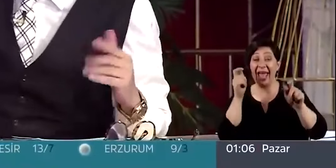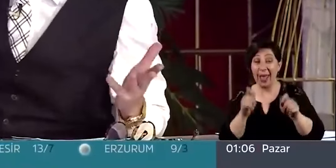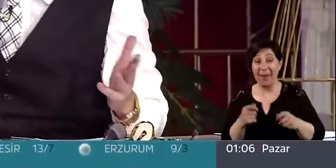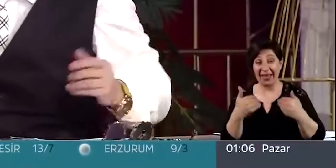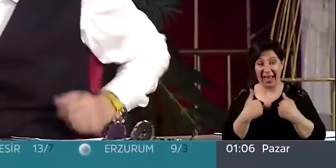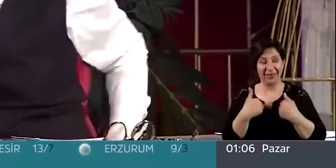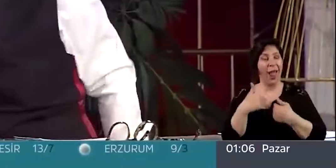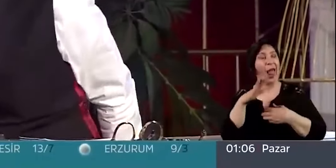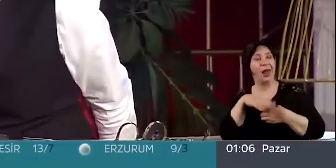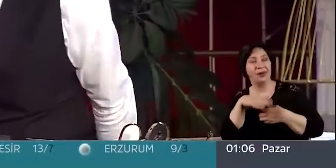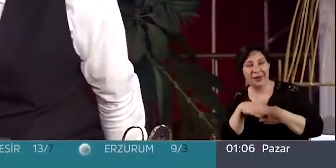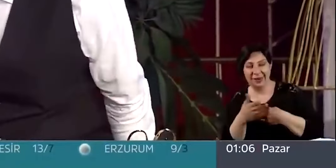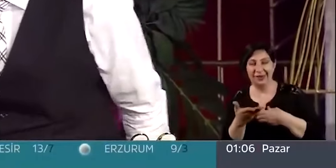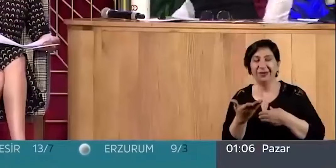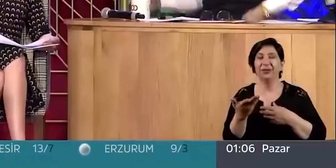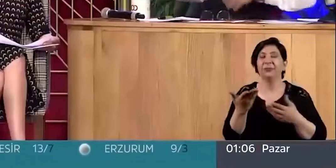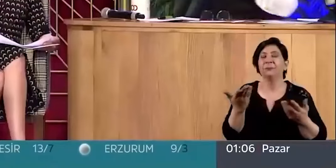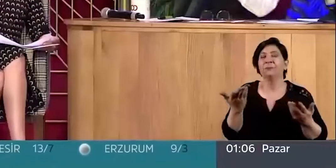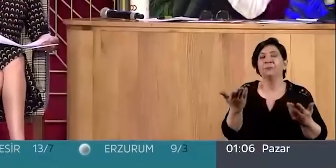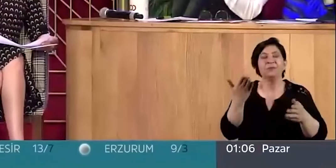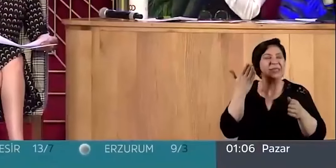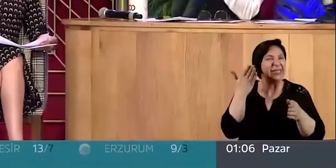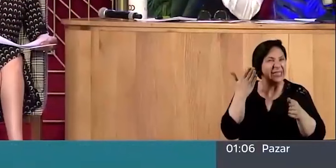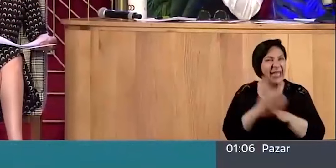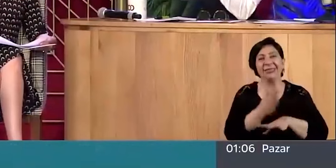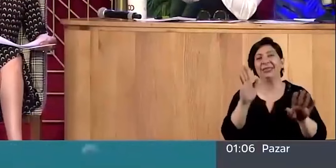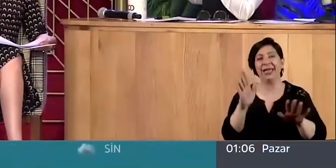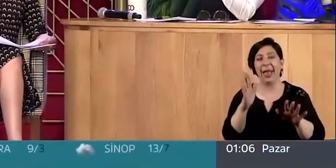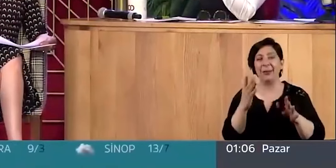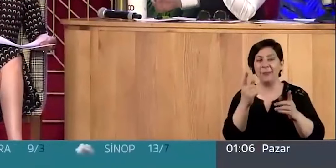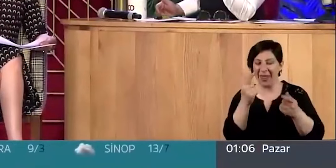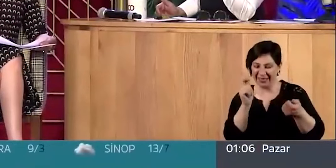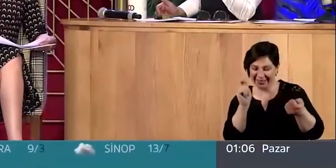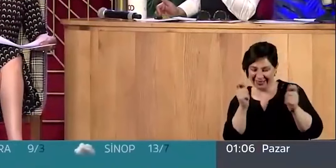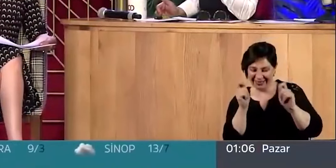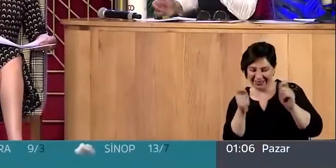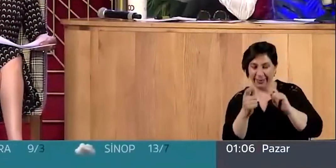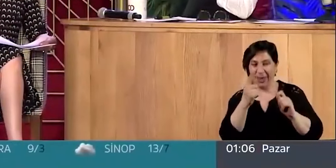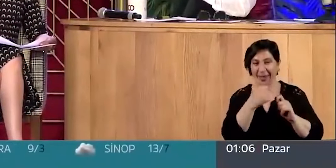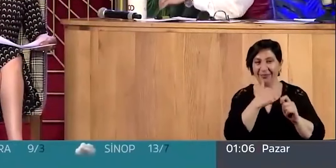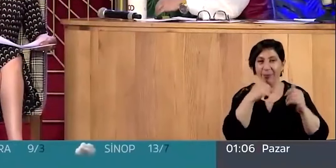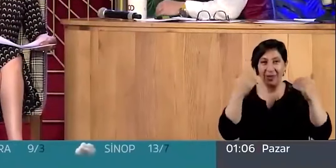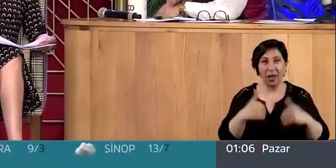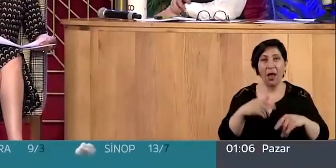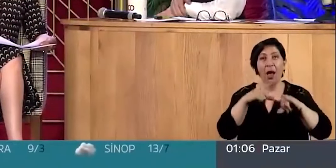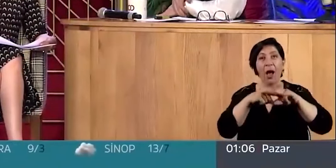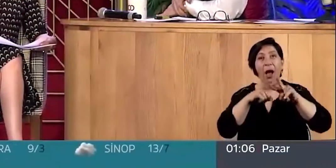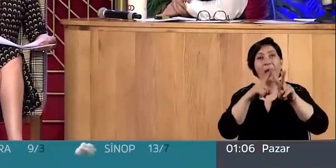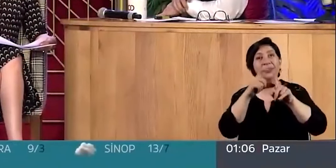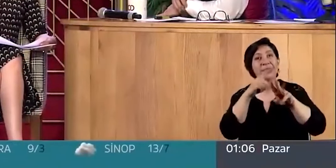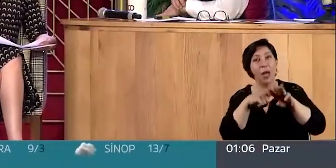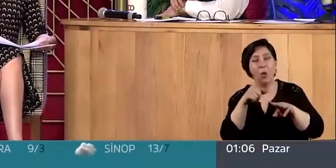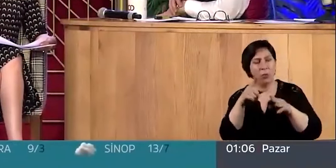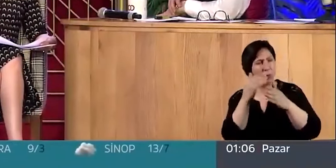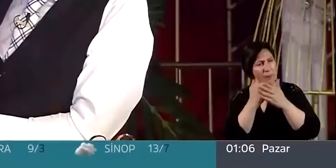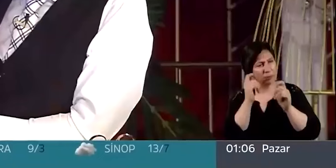adamken, küçümseyen ve hakikaten olayı da biraz böyle ridikülize eden bir adamken Hande ile O